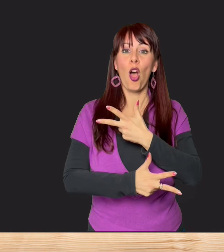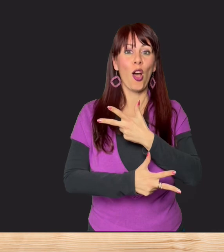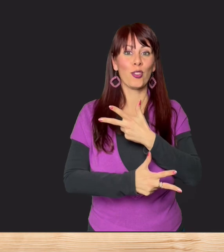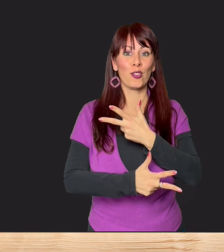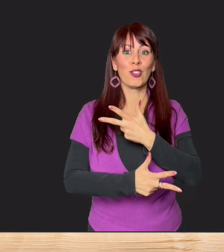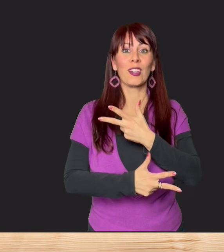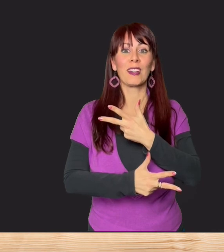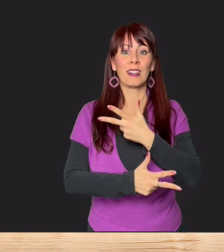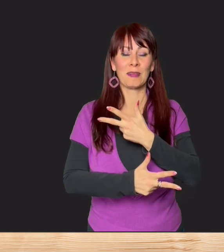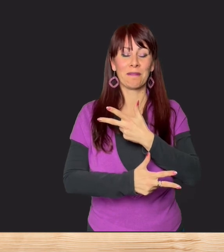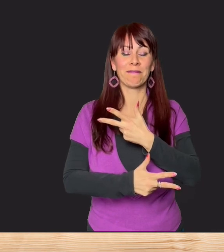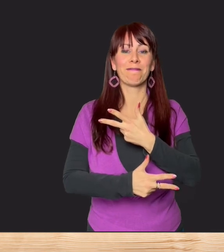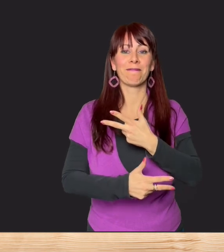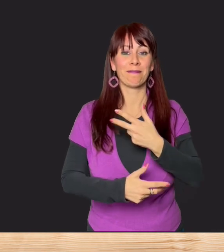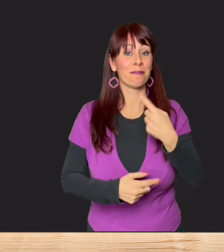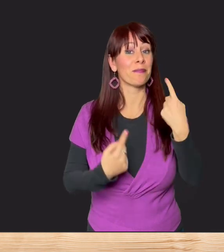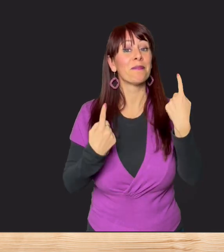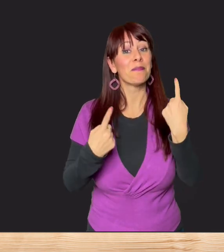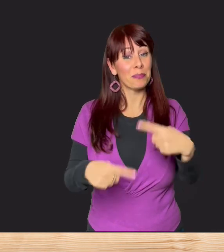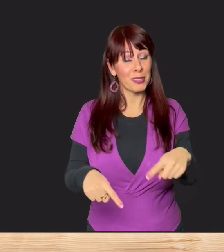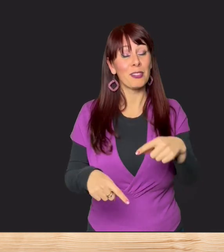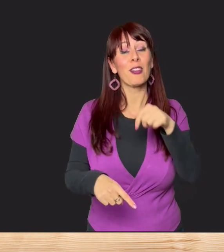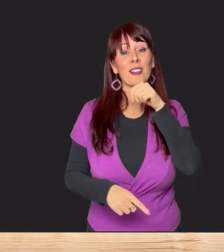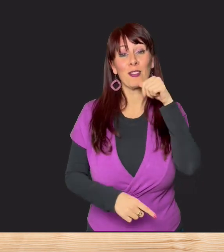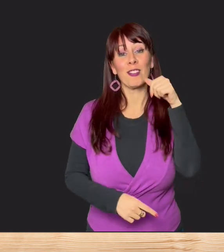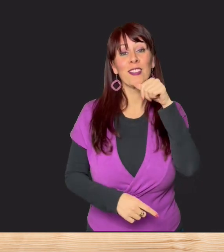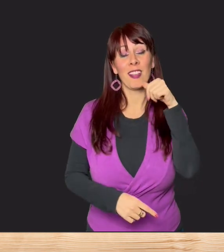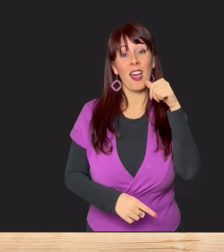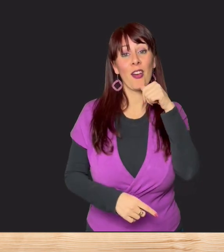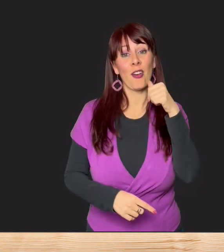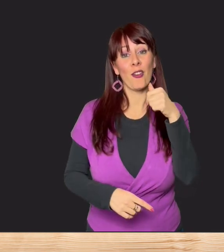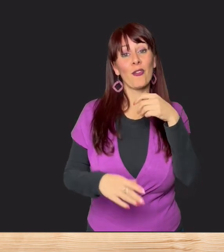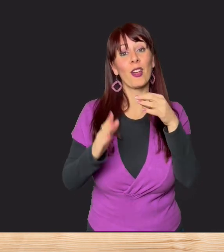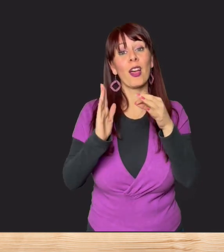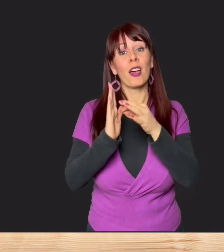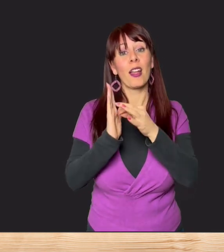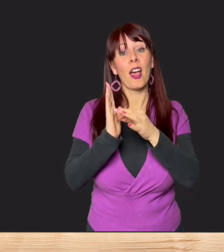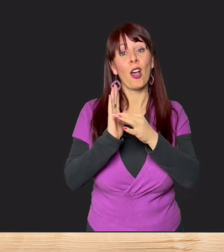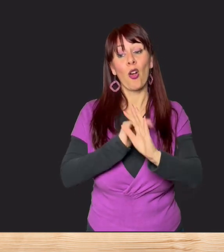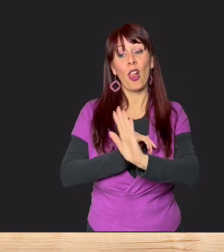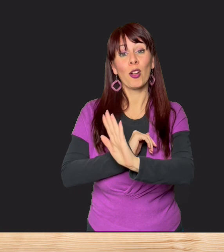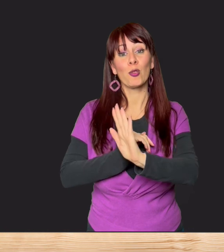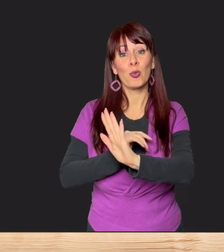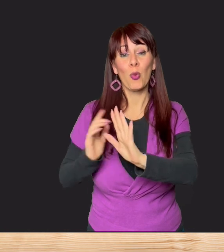a cosa serve la proprietà in varianti va della sottrazione